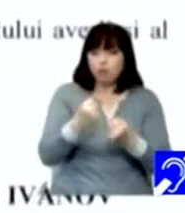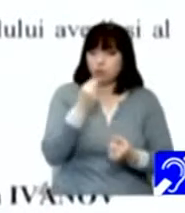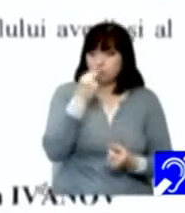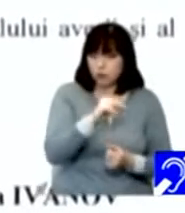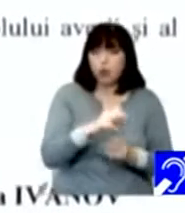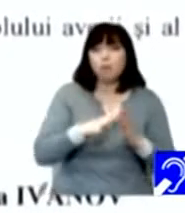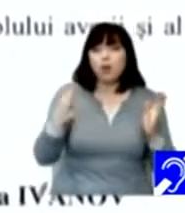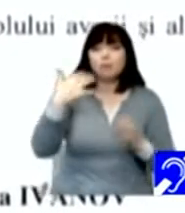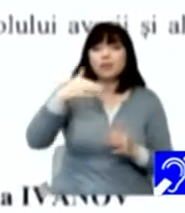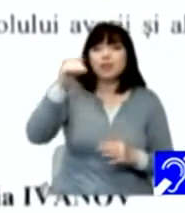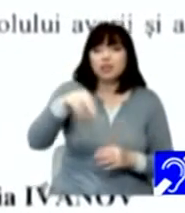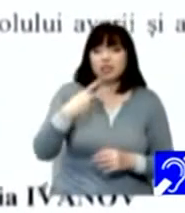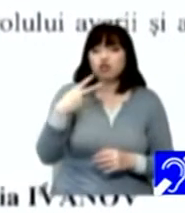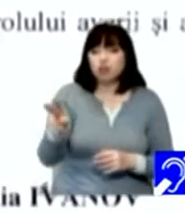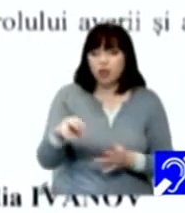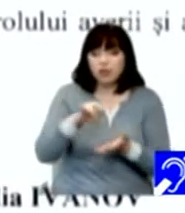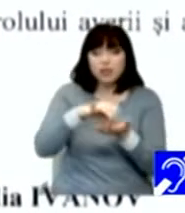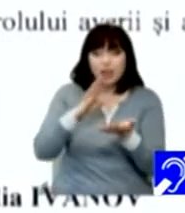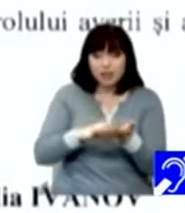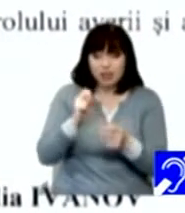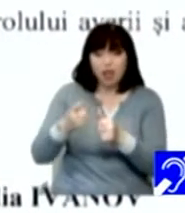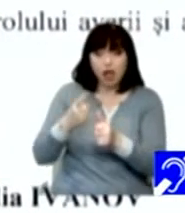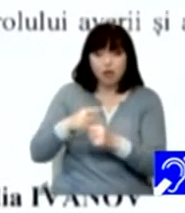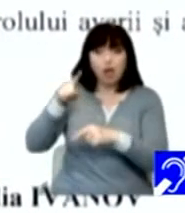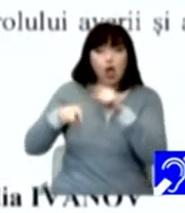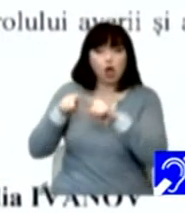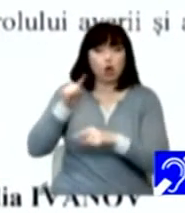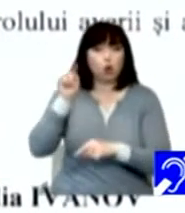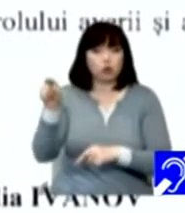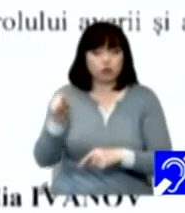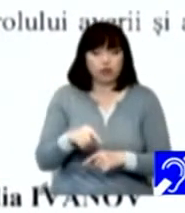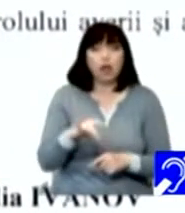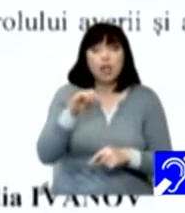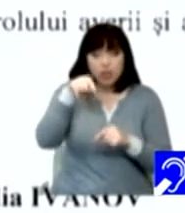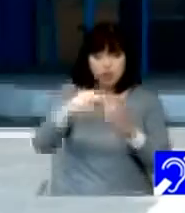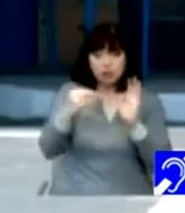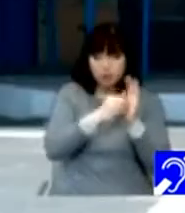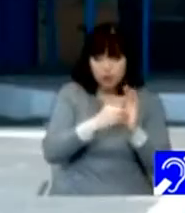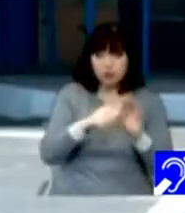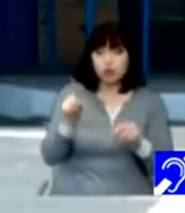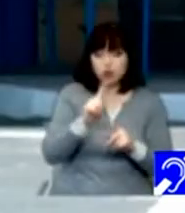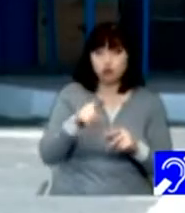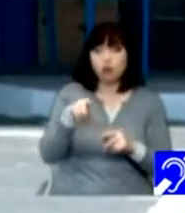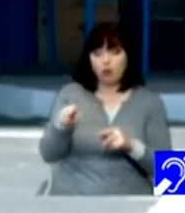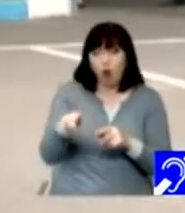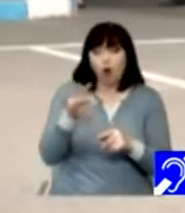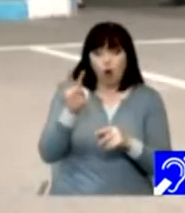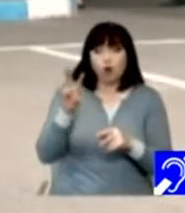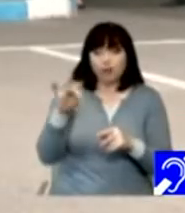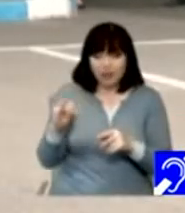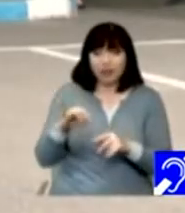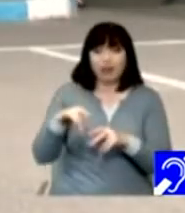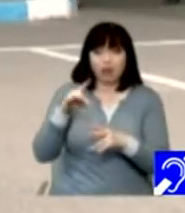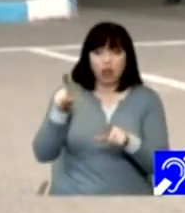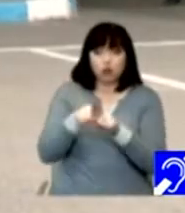peste 50.000 de euro, înregistrat însă pe numele unei rude. S-a constatat că în contractul de leasing soției Moroz sunt persoanele cu